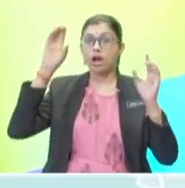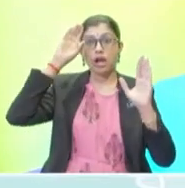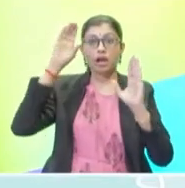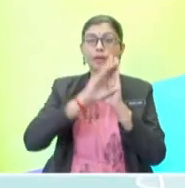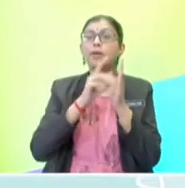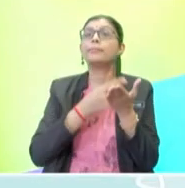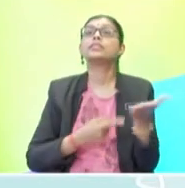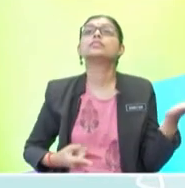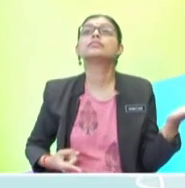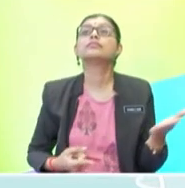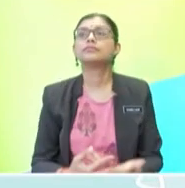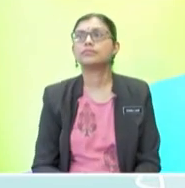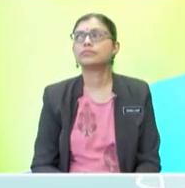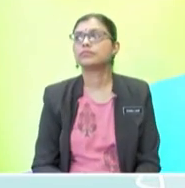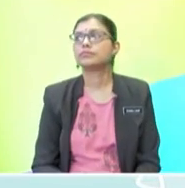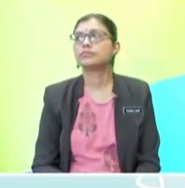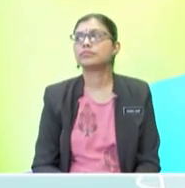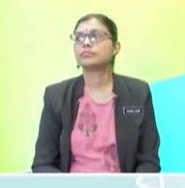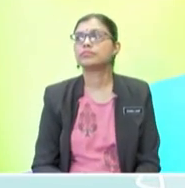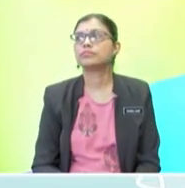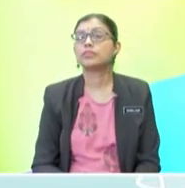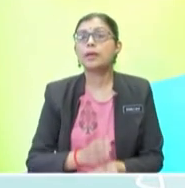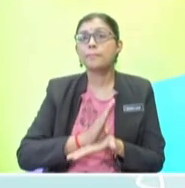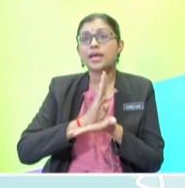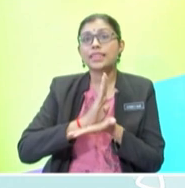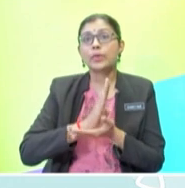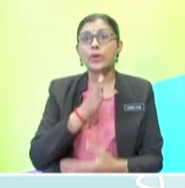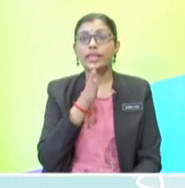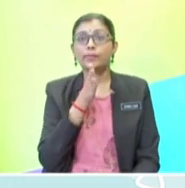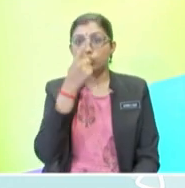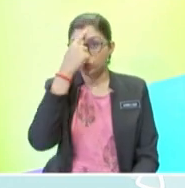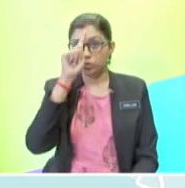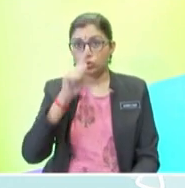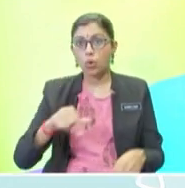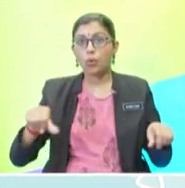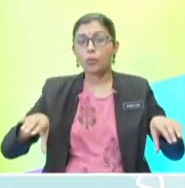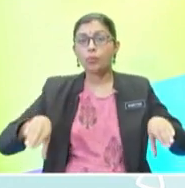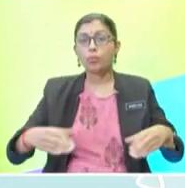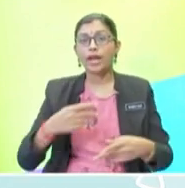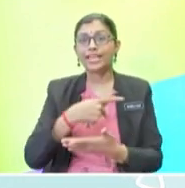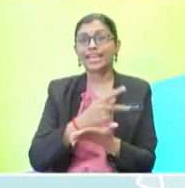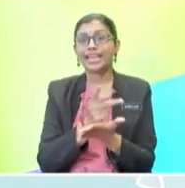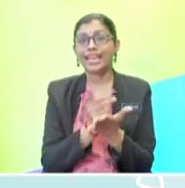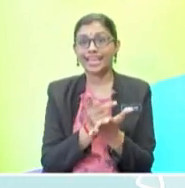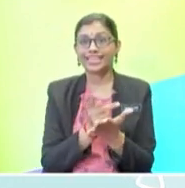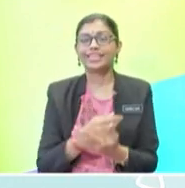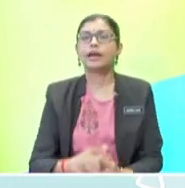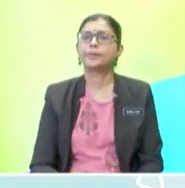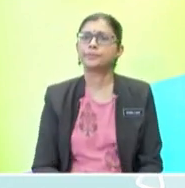yang pertama. Cuba kita tengok. Sedang membantu ibu membuat kek, cikgu. Membuat kek di